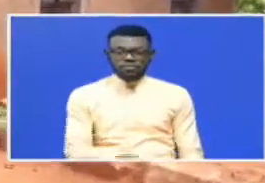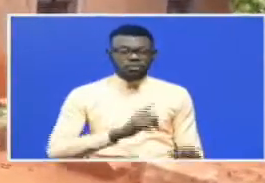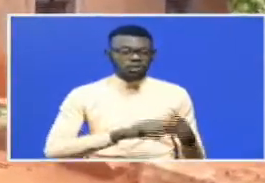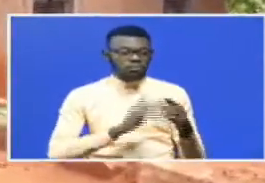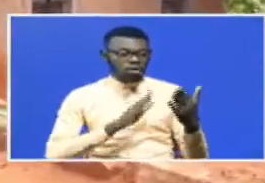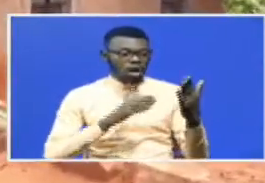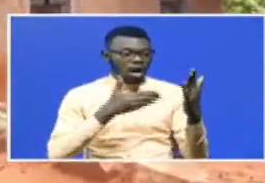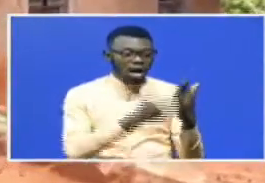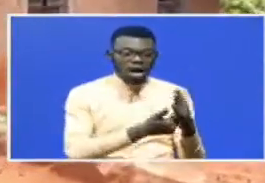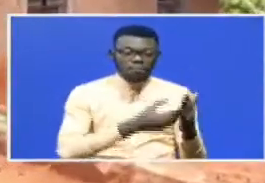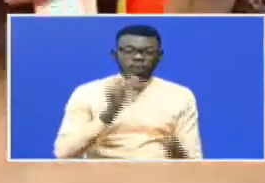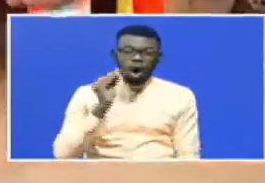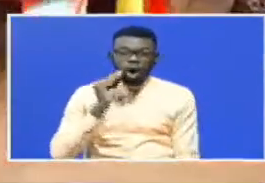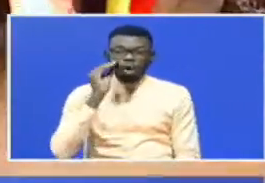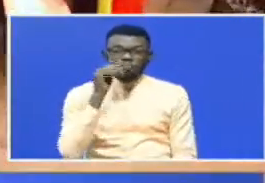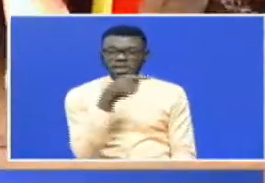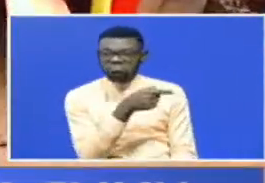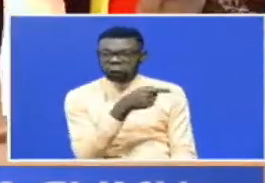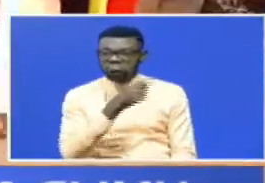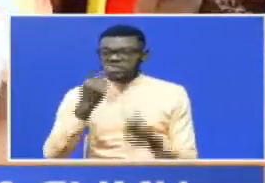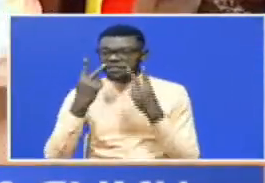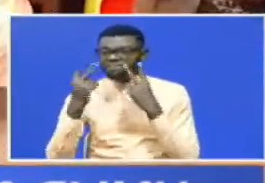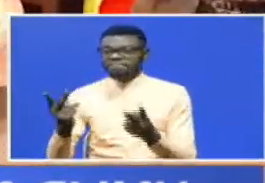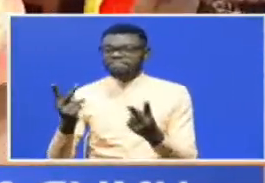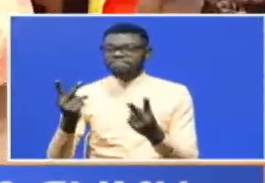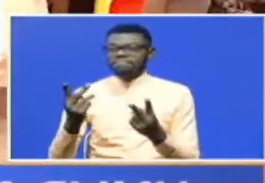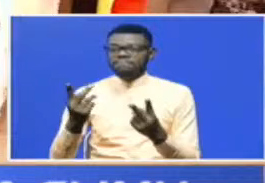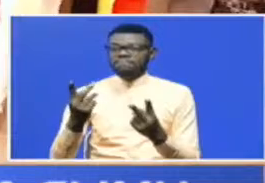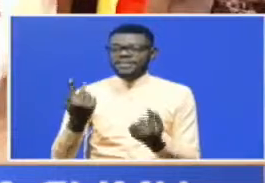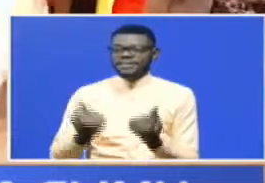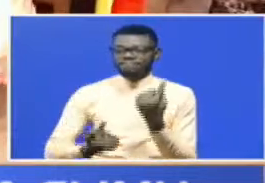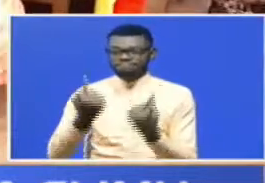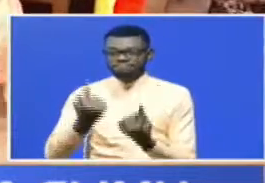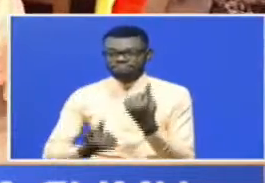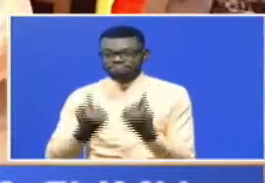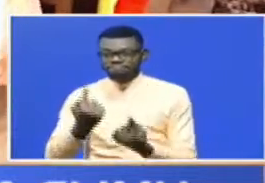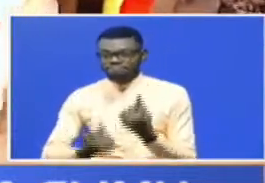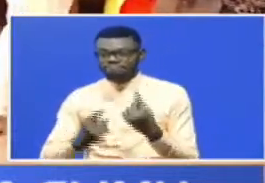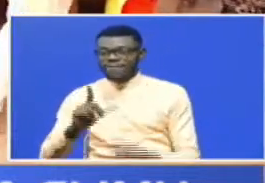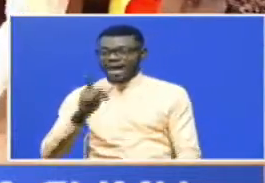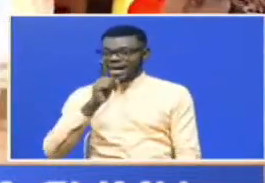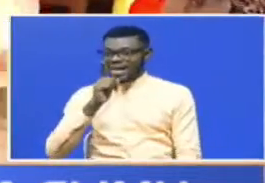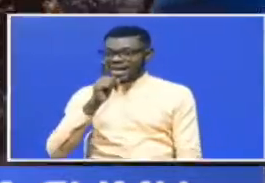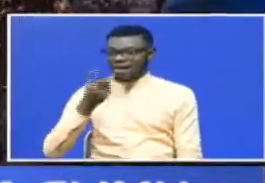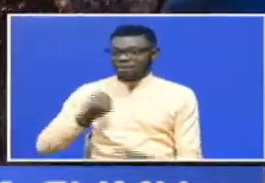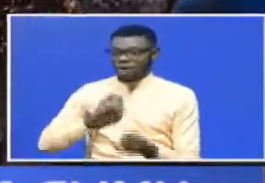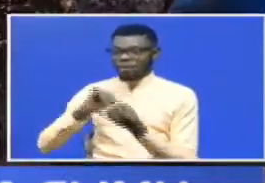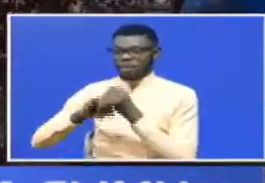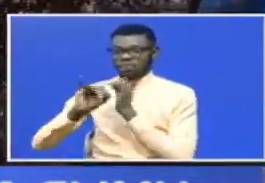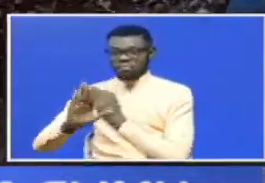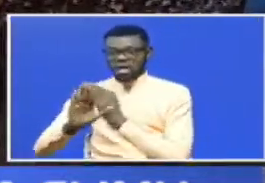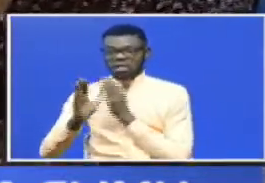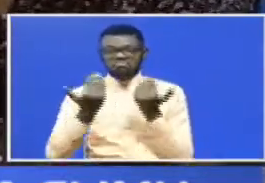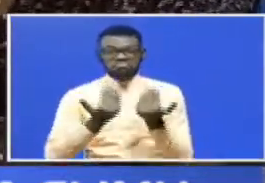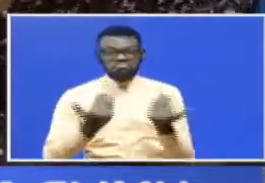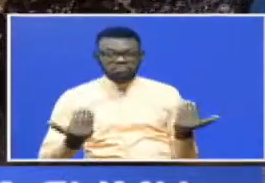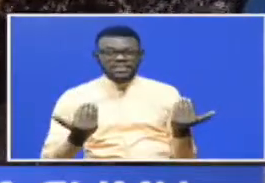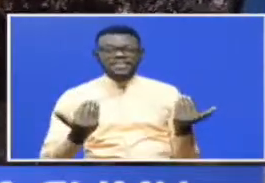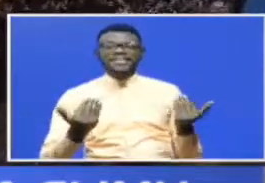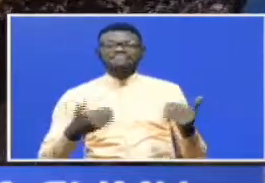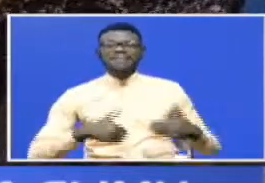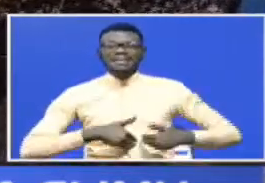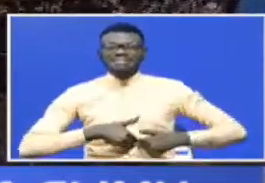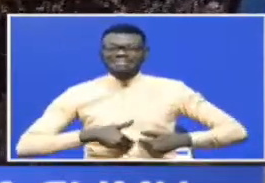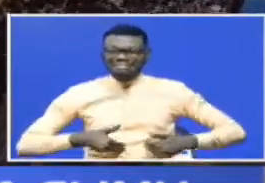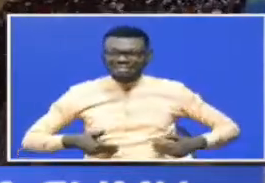Tulipowasili nyumbani kwa mwana Justin Safari, tulimpata akipikia mkewe na watoto wake chakula cha mchana, huku watoto wakionekana kuzidiwa na